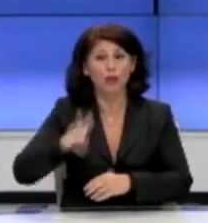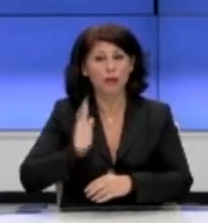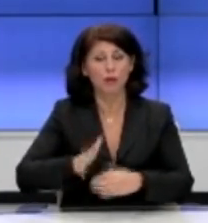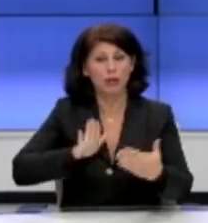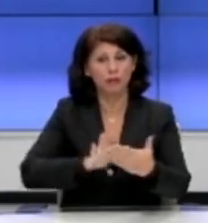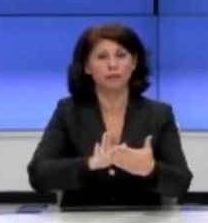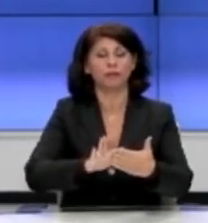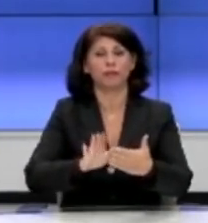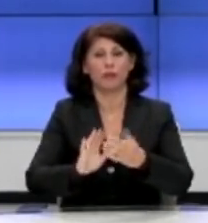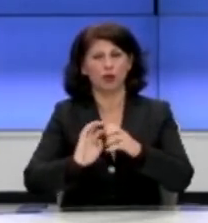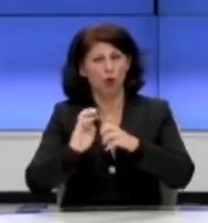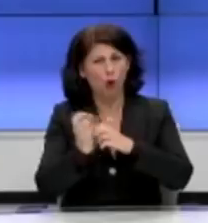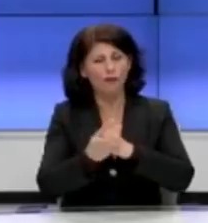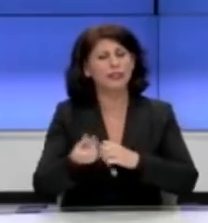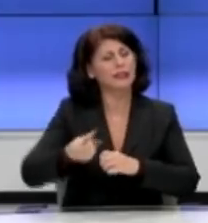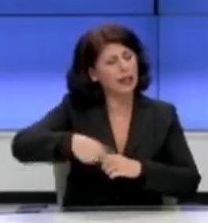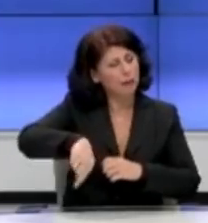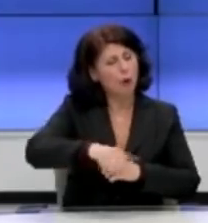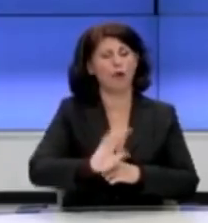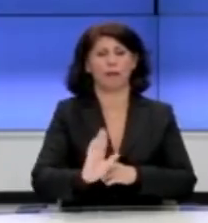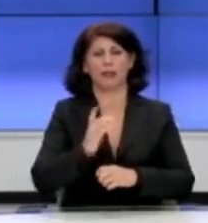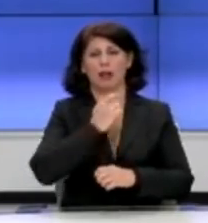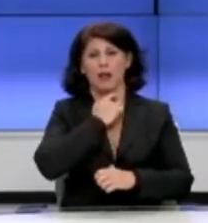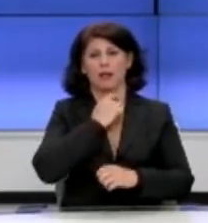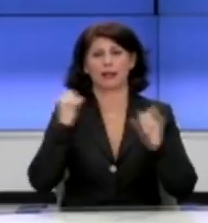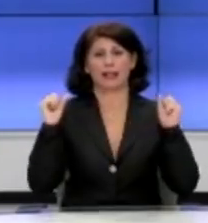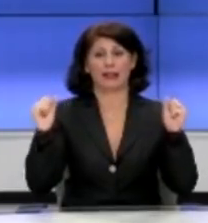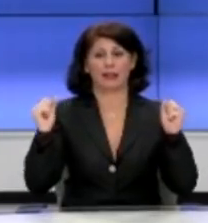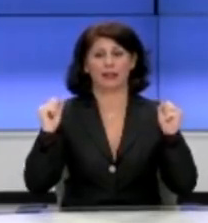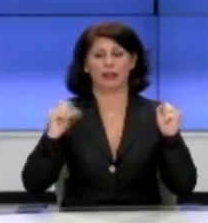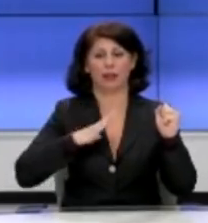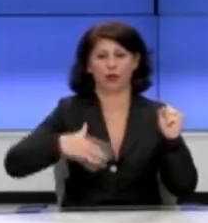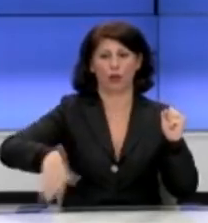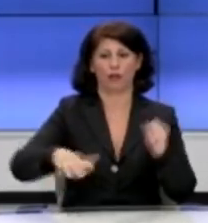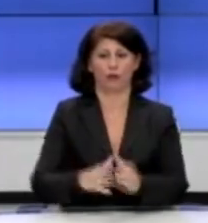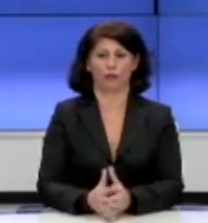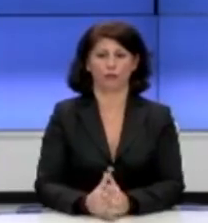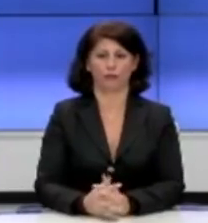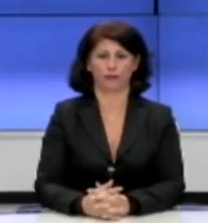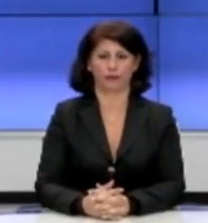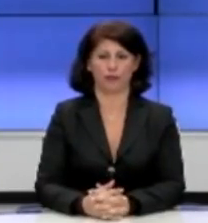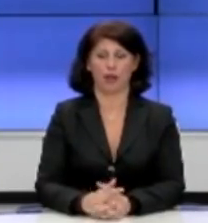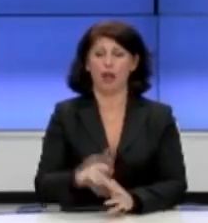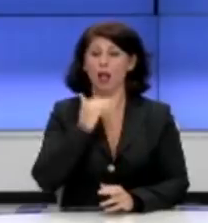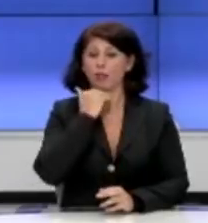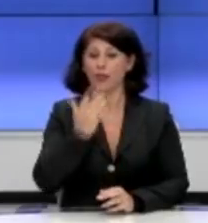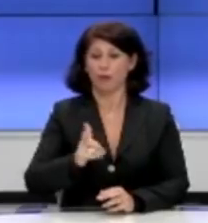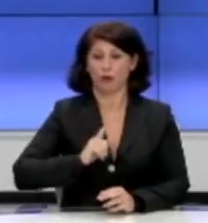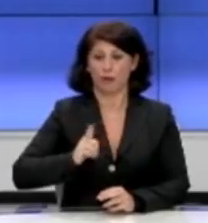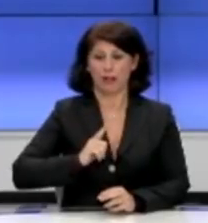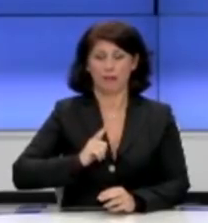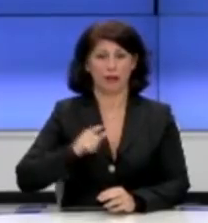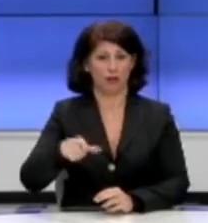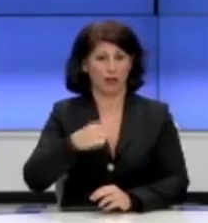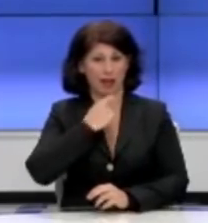αντιμετωπιστεί και ο κορονοϊός, αλλά και οι υπόλοιπες ανάγκες για την υγεία του λαού. Δεν μπορούν να περιμένουν αυτές